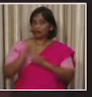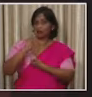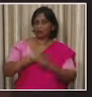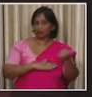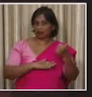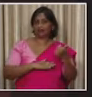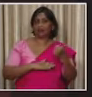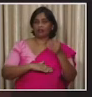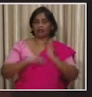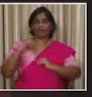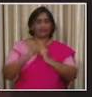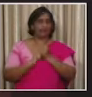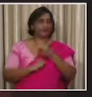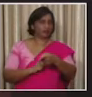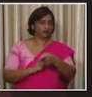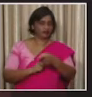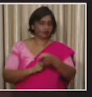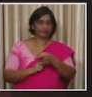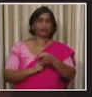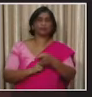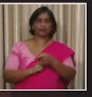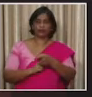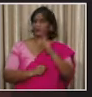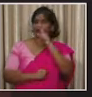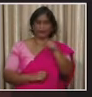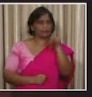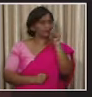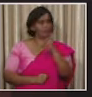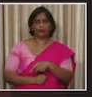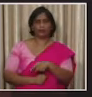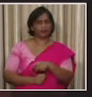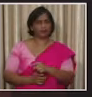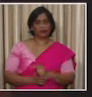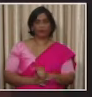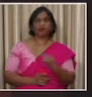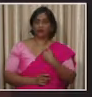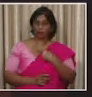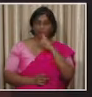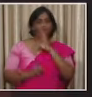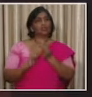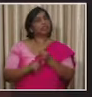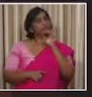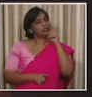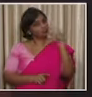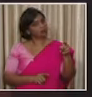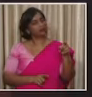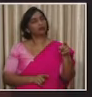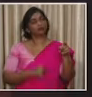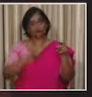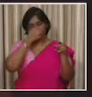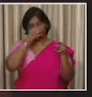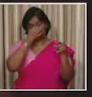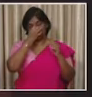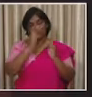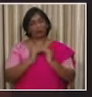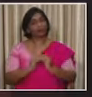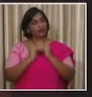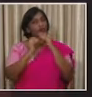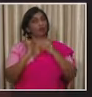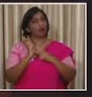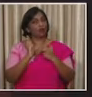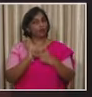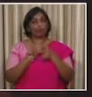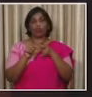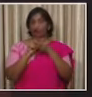පක්ෂග්‍රාහී ක්‍රමවේදයක් ක්‍රියාත්මක වෙන්න. ඒක වැරදි. අපි කියනවා ජනාධිපතිවරයාට සංවර්ධන ව්‍යාපෘති